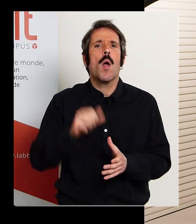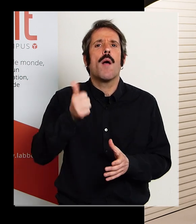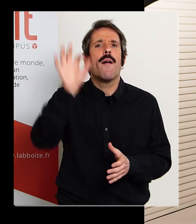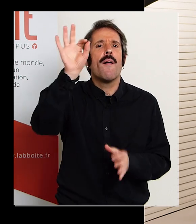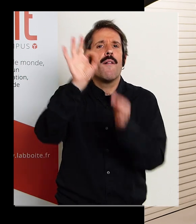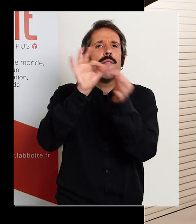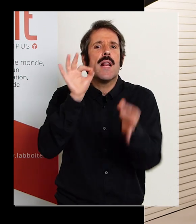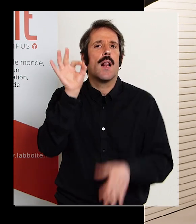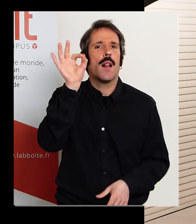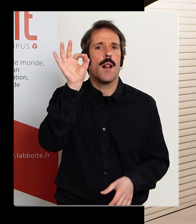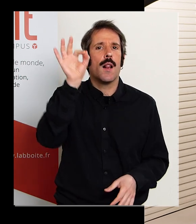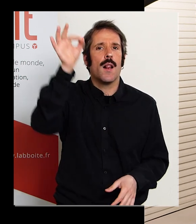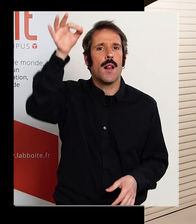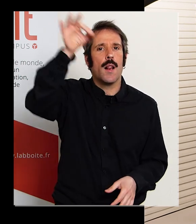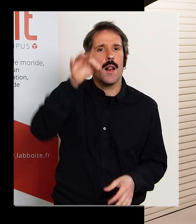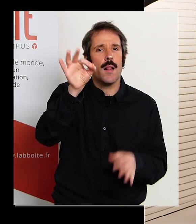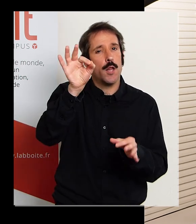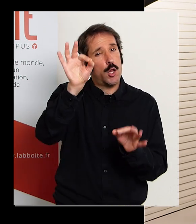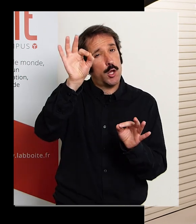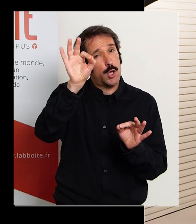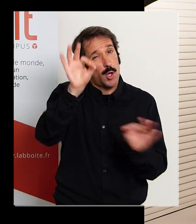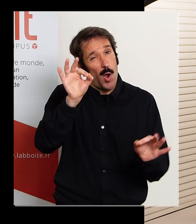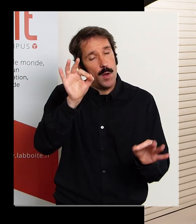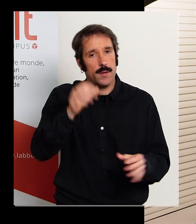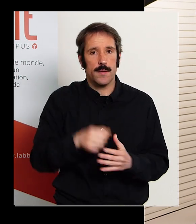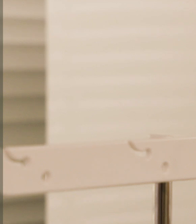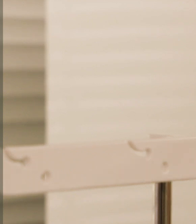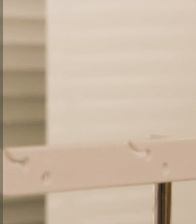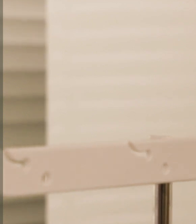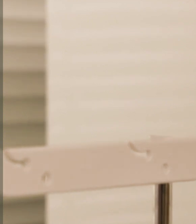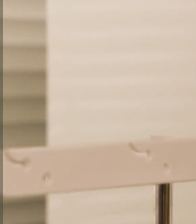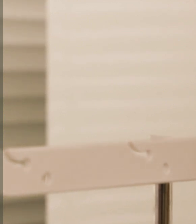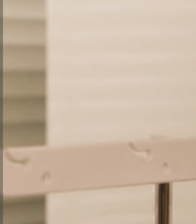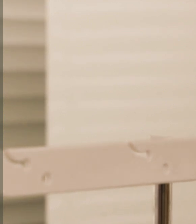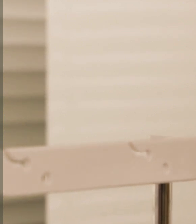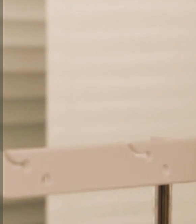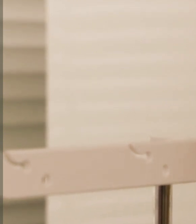Donc, nous prenons le fil, nous l'amenons jusqu'au tendeur de fil.